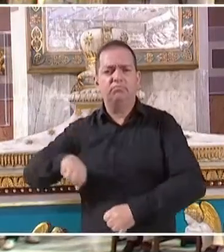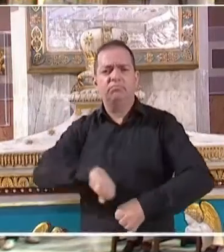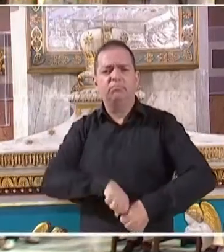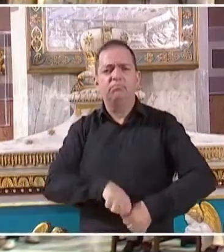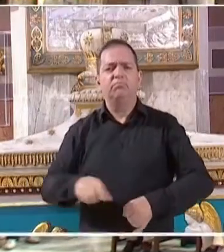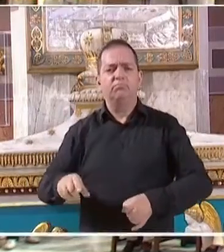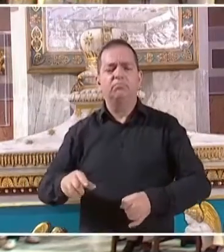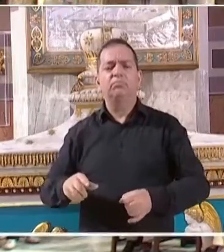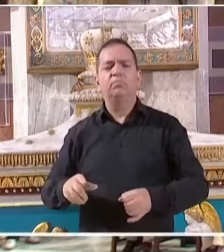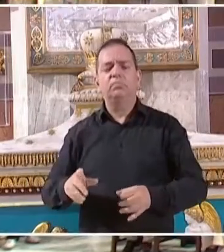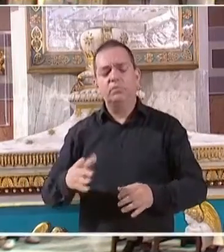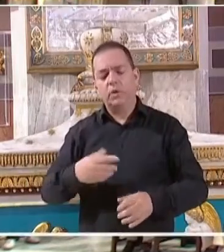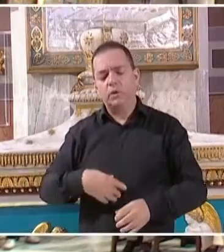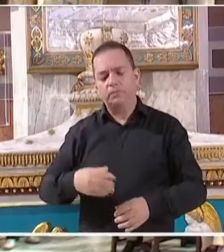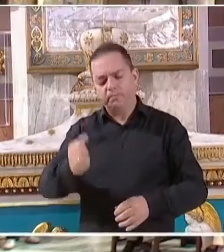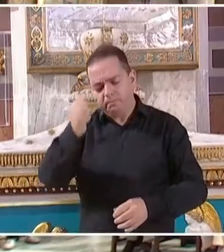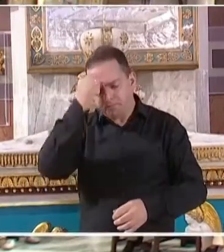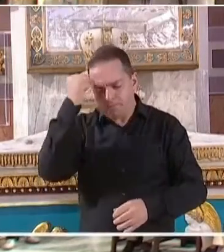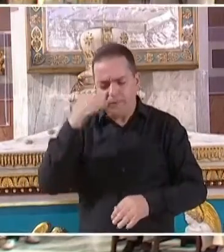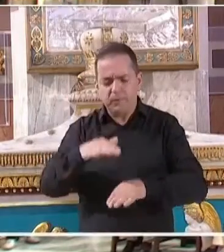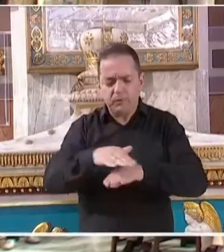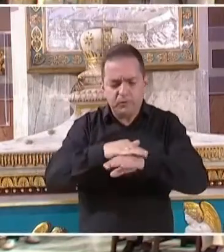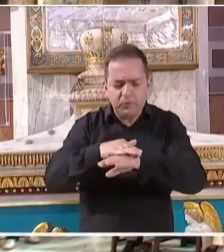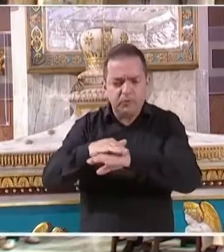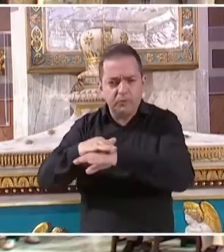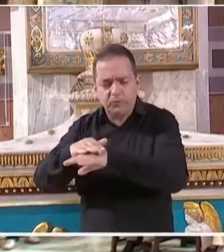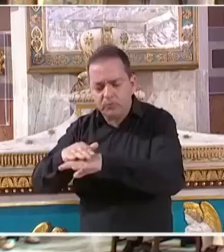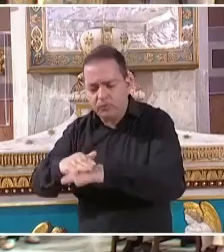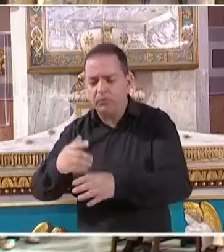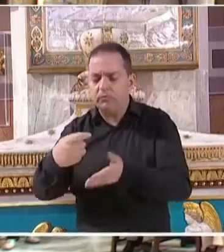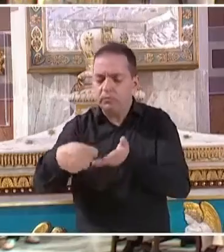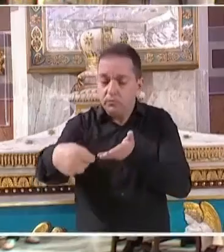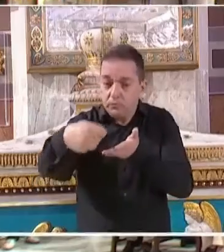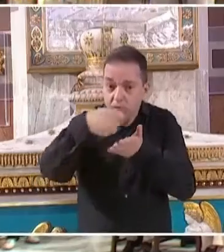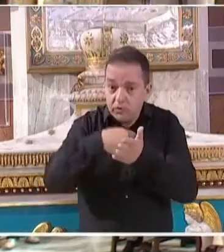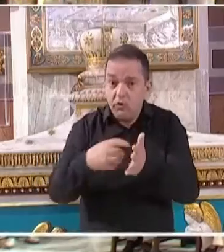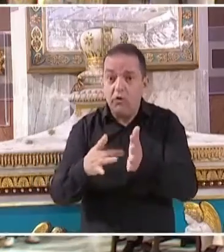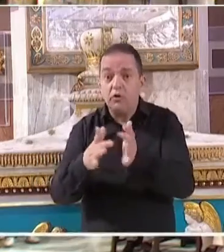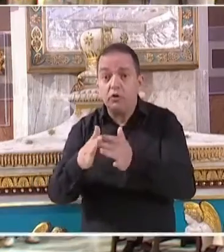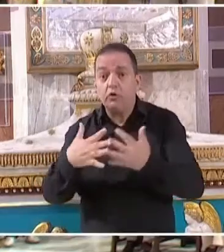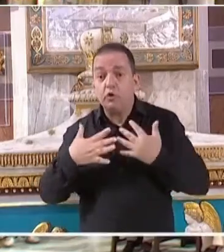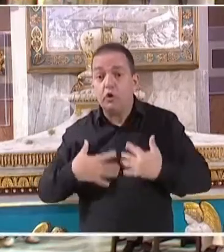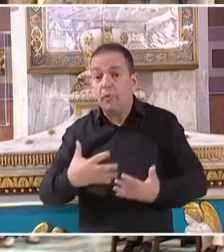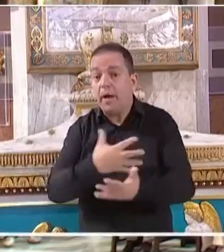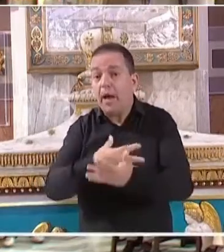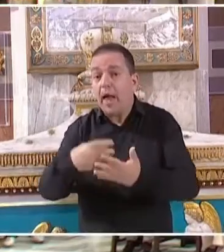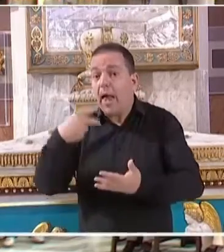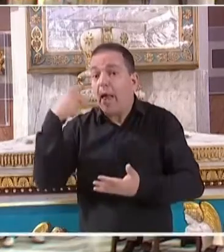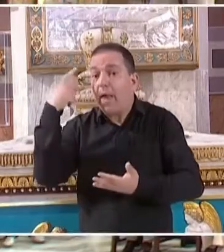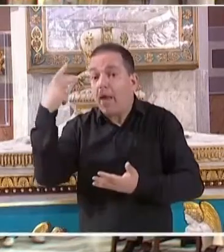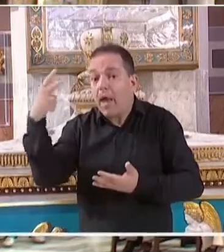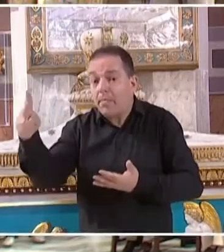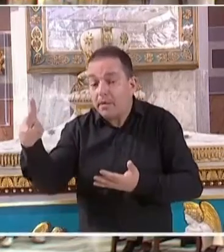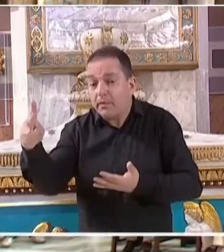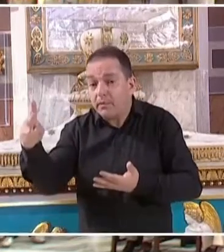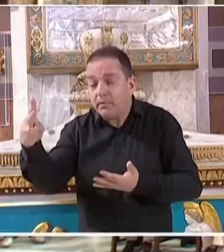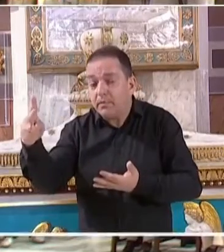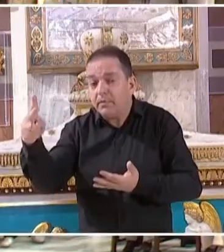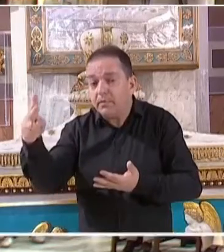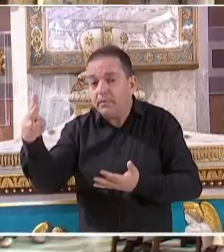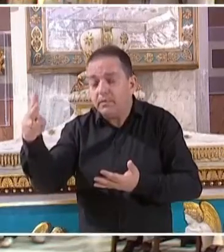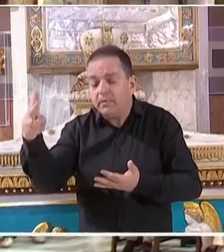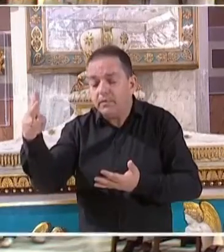συντετριμένος μετέλαβε των αχράντων μυστηρίων του σώματος και αίματος του Χριστού, είχε